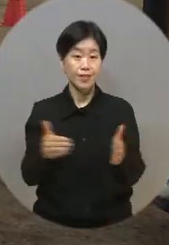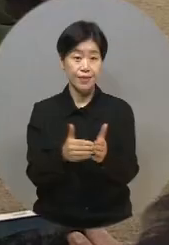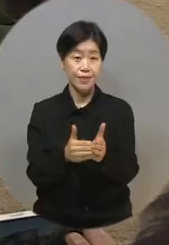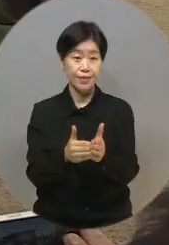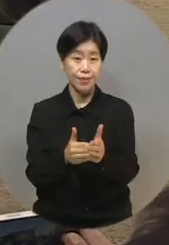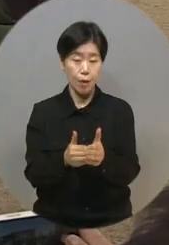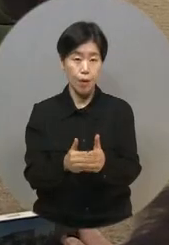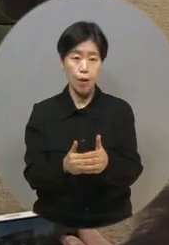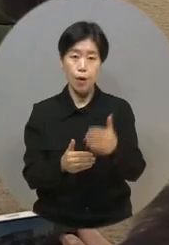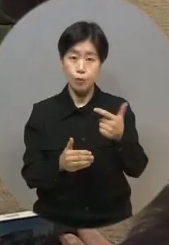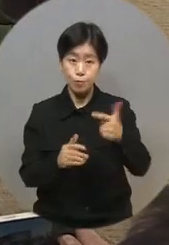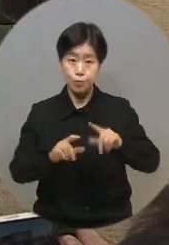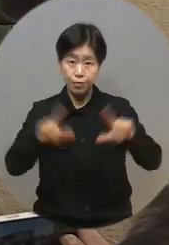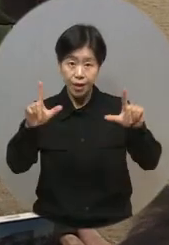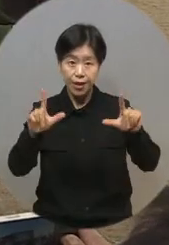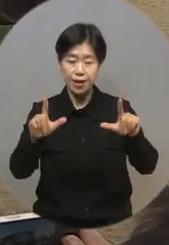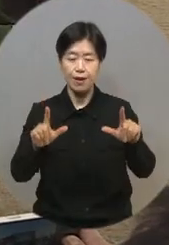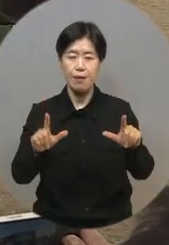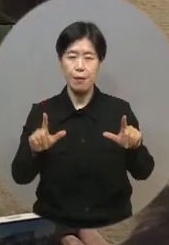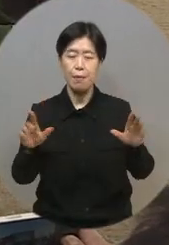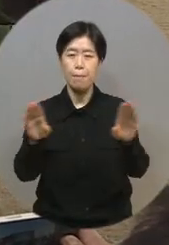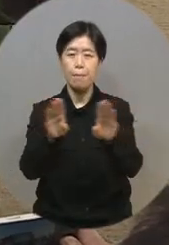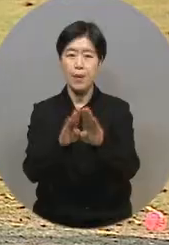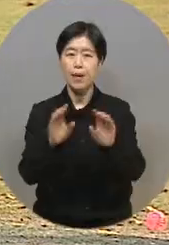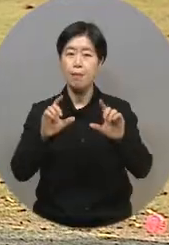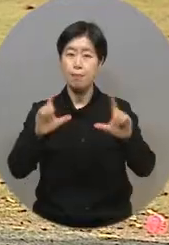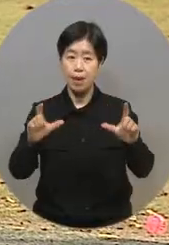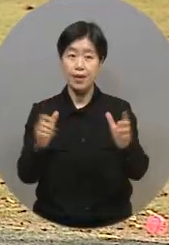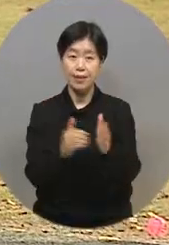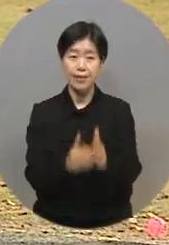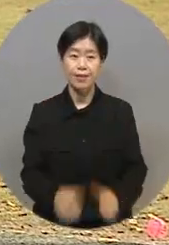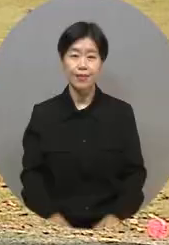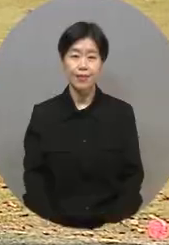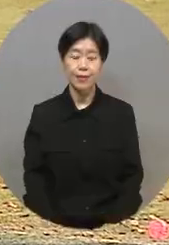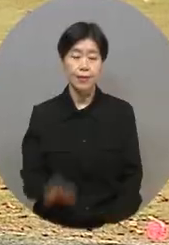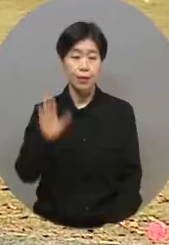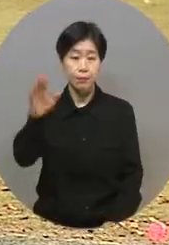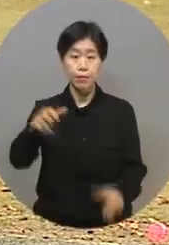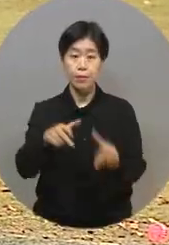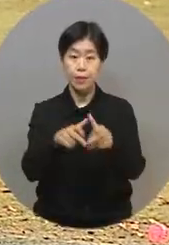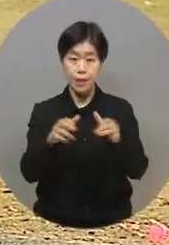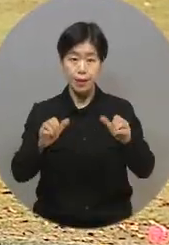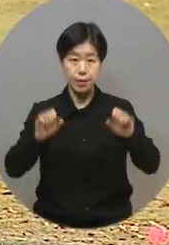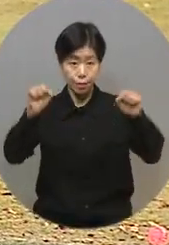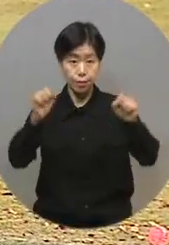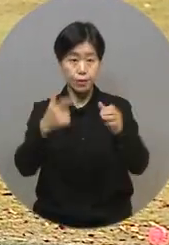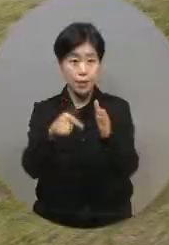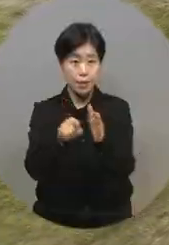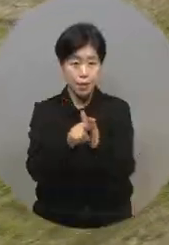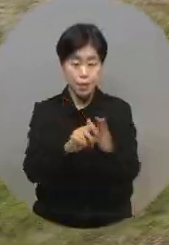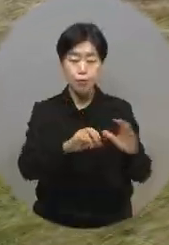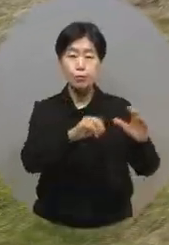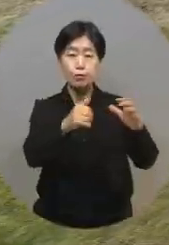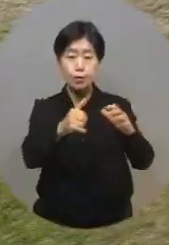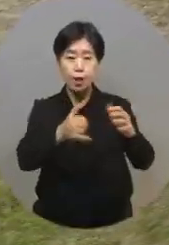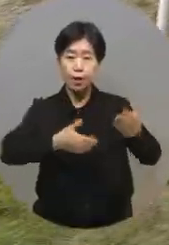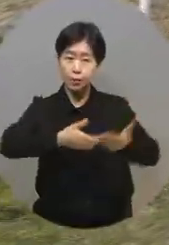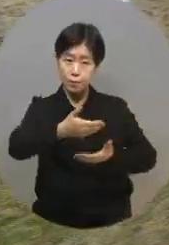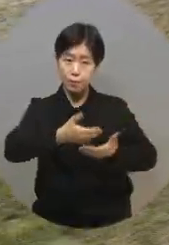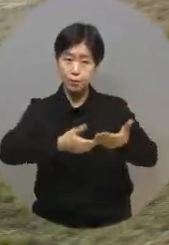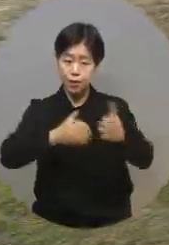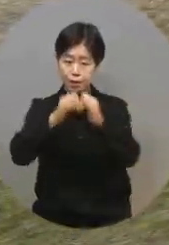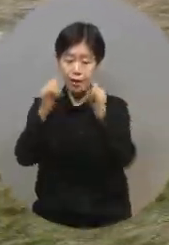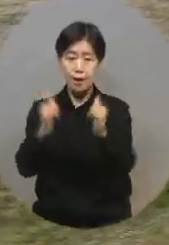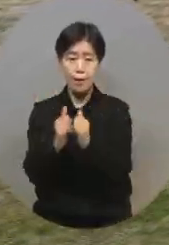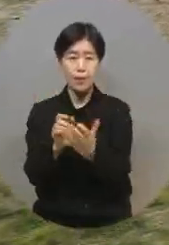6일 시상식과 폐회식이 이루어졌습니다. 앞으로 장애인 체육을 통해 국제교류와 사회 참여로 인한 장애인 삶의